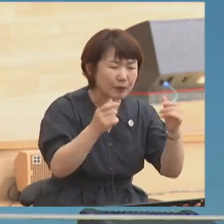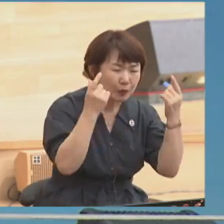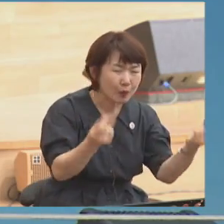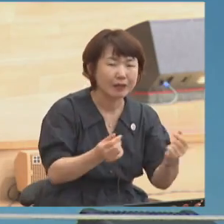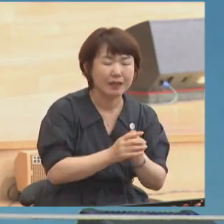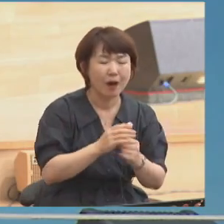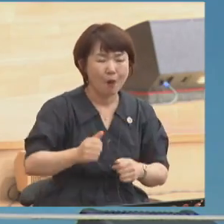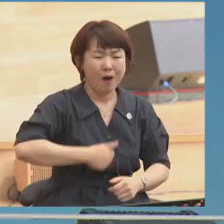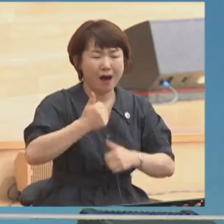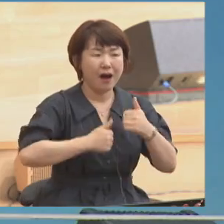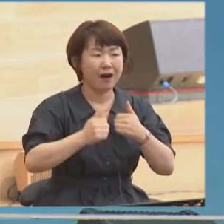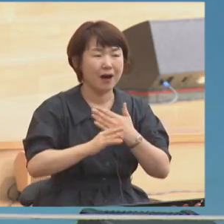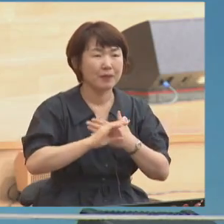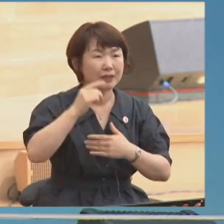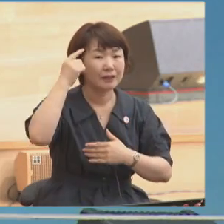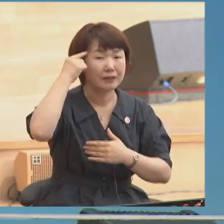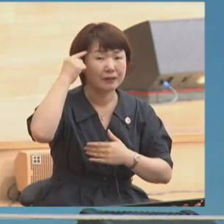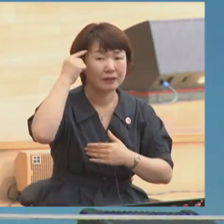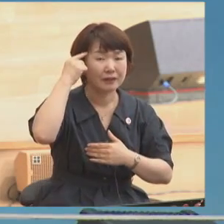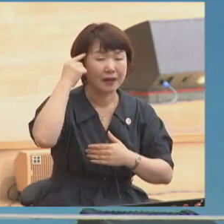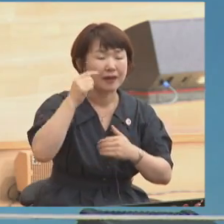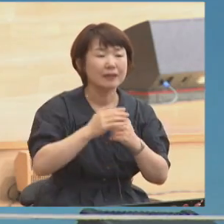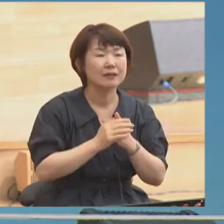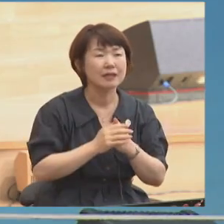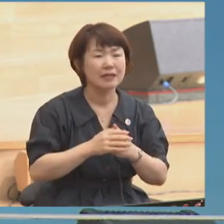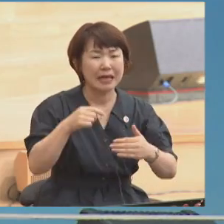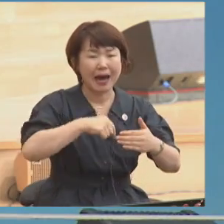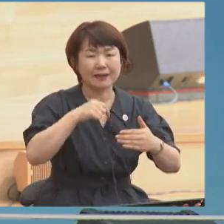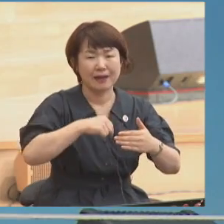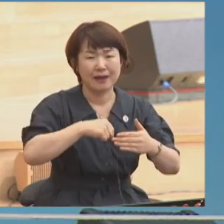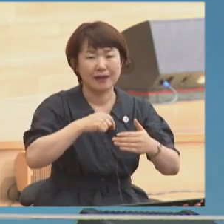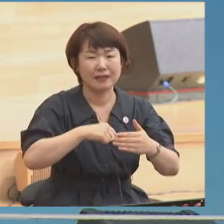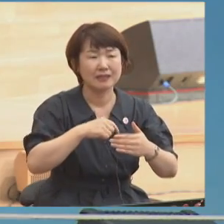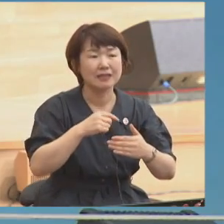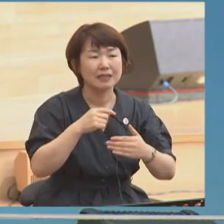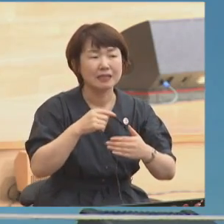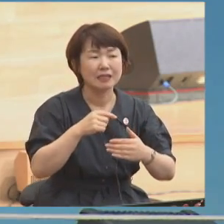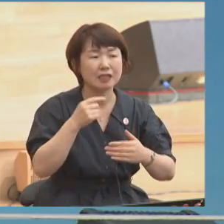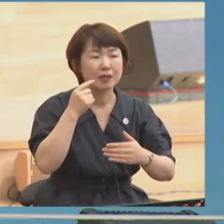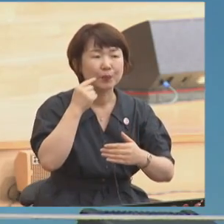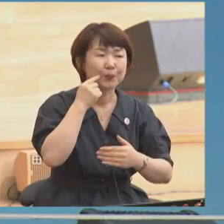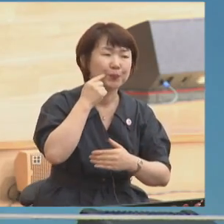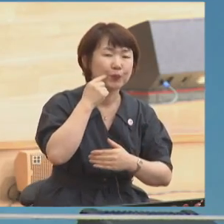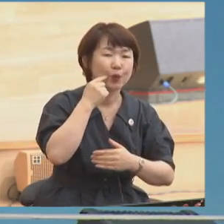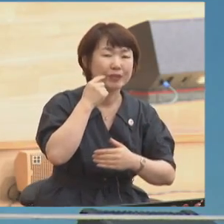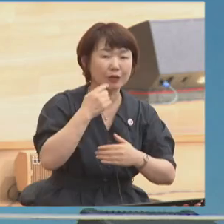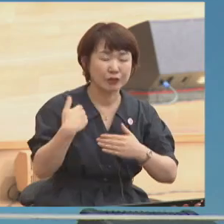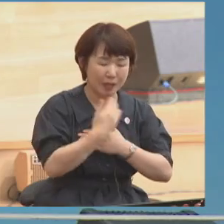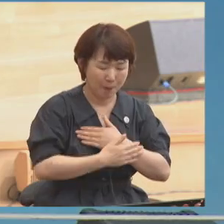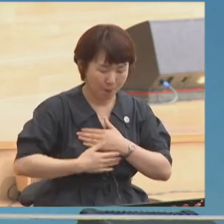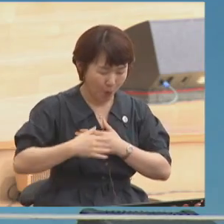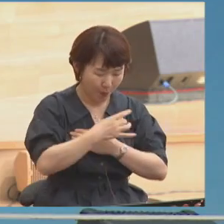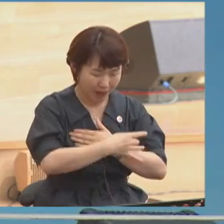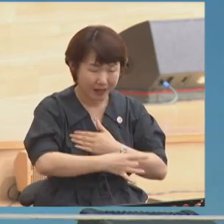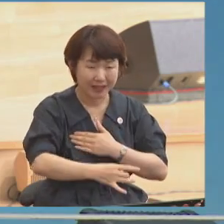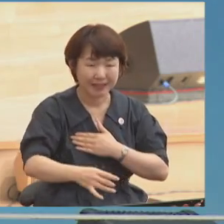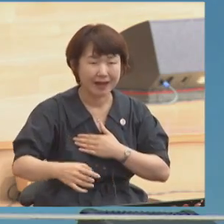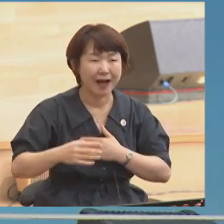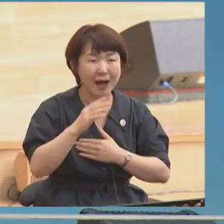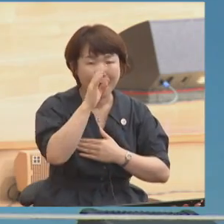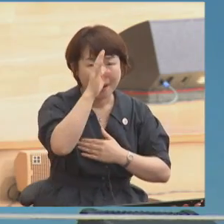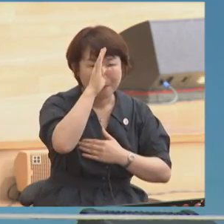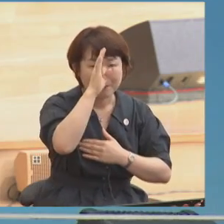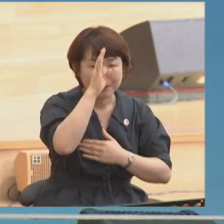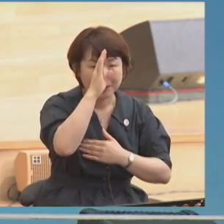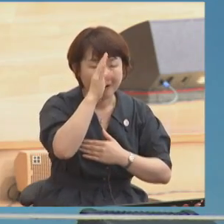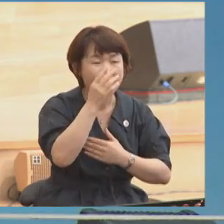때 독소를 뿜어내게 되어지는데 그때 일어나는 이 생리적인 변화가 신체 조직과 기관에 병적